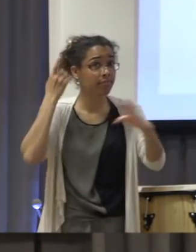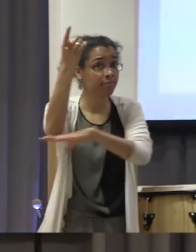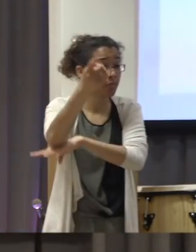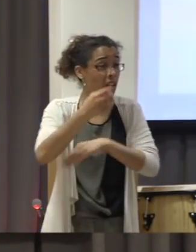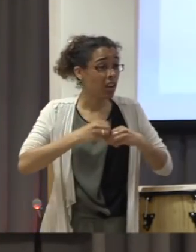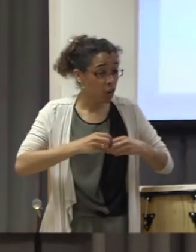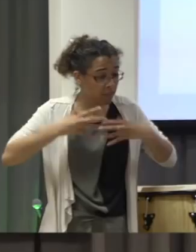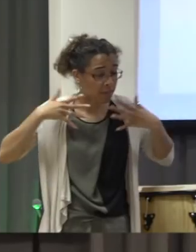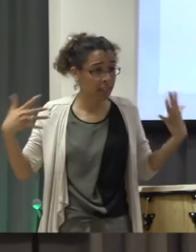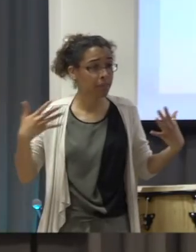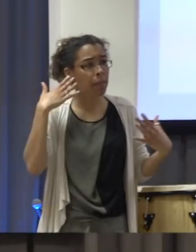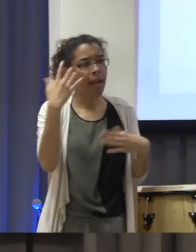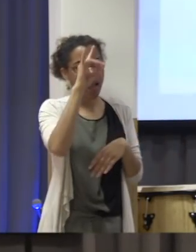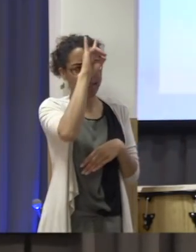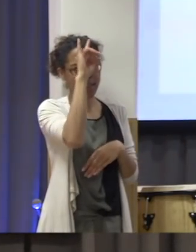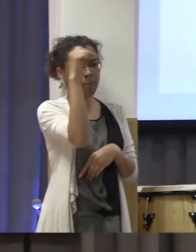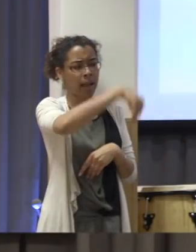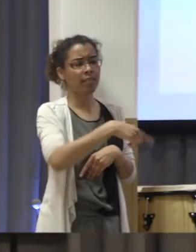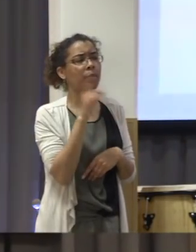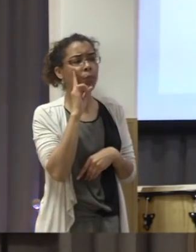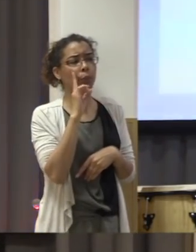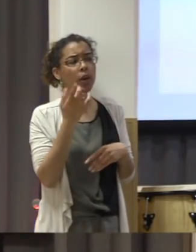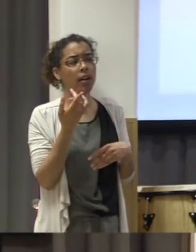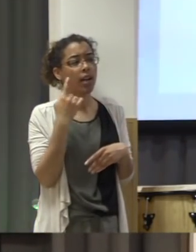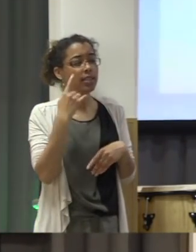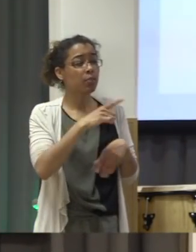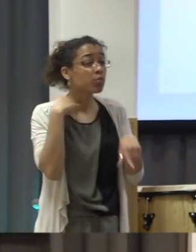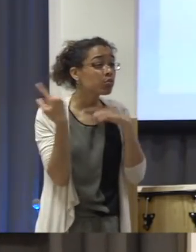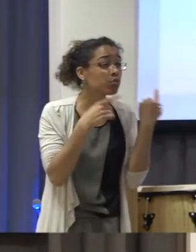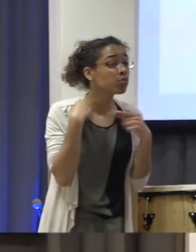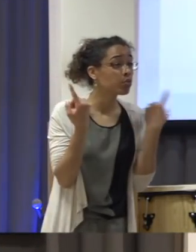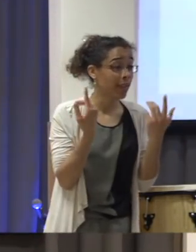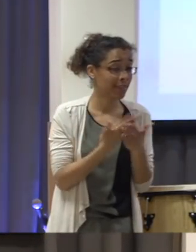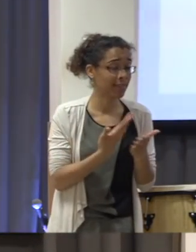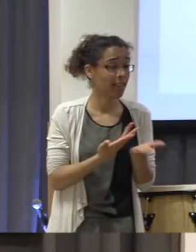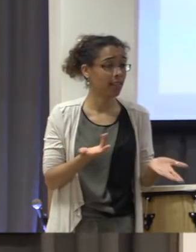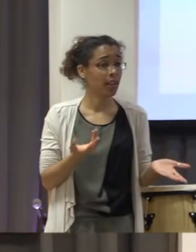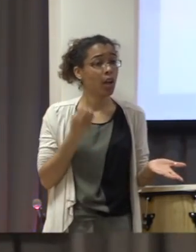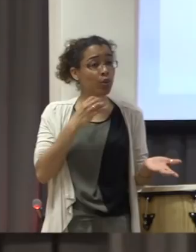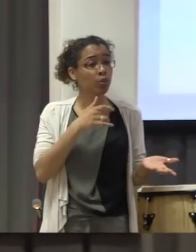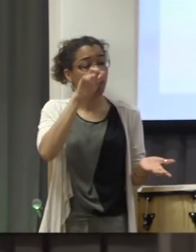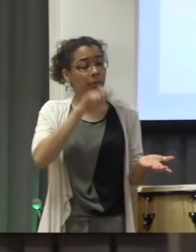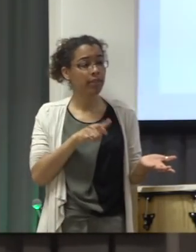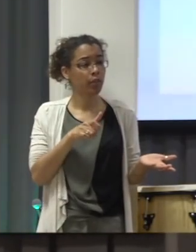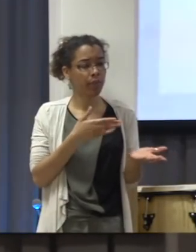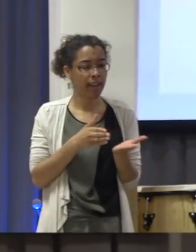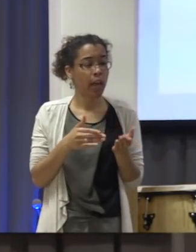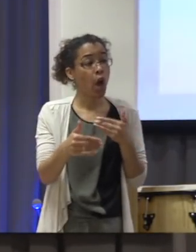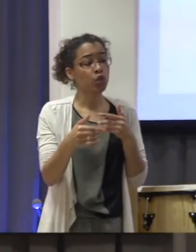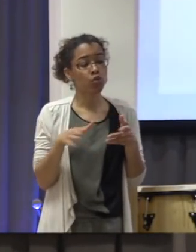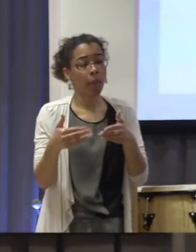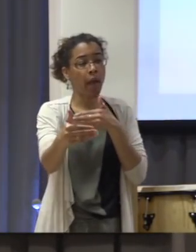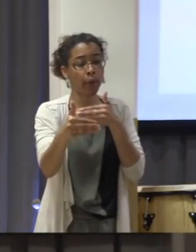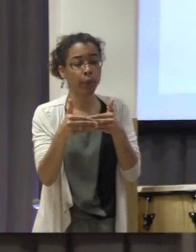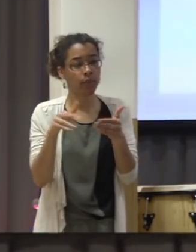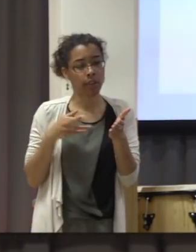abondance. Mais le diable, lui, est venu pour tuer et égorger. Souvent, maintenant, les gens passent par les chemins les plus courts, mais